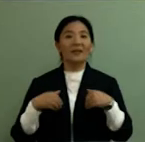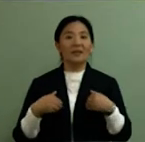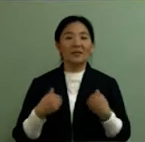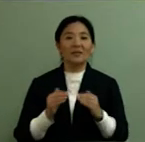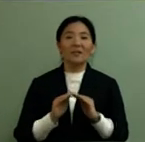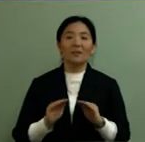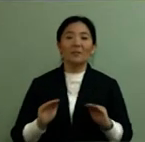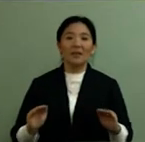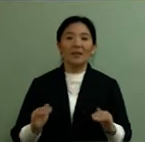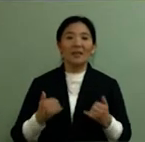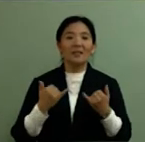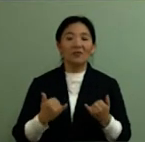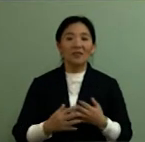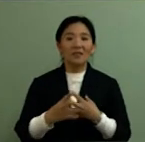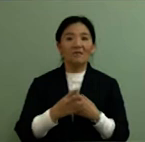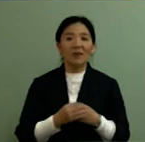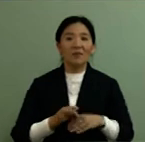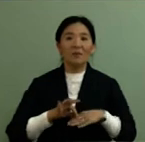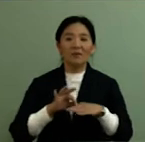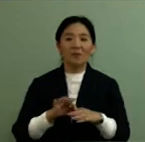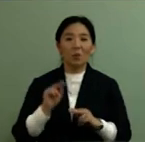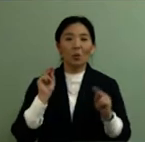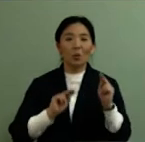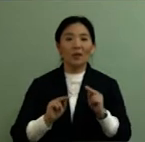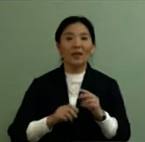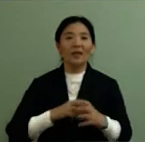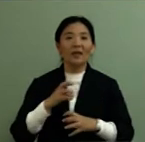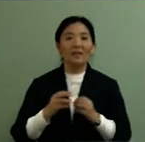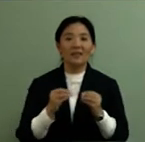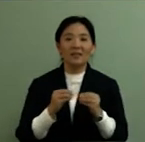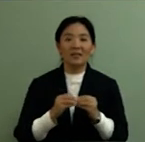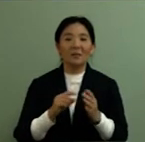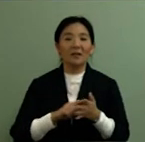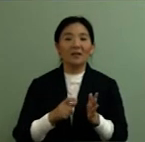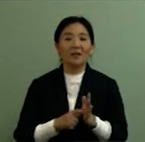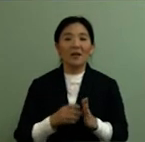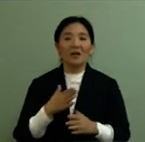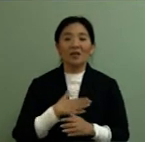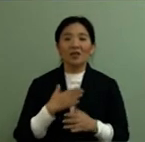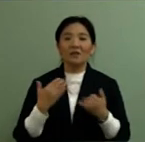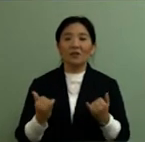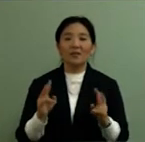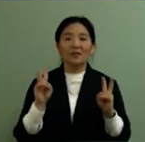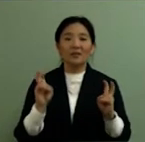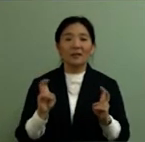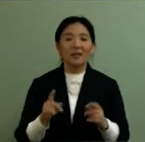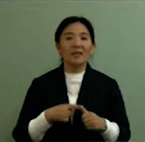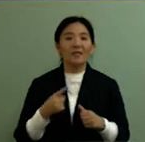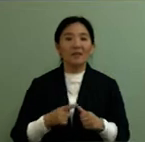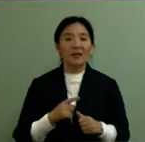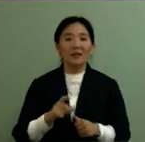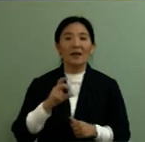Здравствуйте, ребята! Сегодня мы с вами проведем урок географии в 10 классе. Наша сегодняшняя тема, ребята,